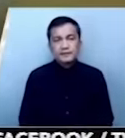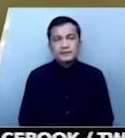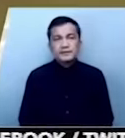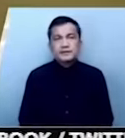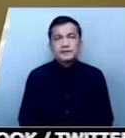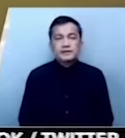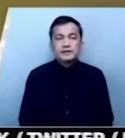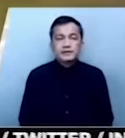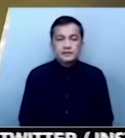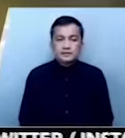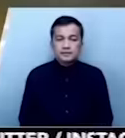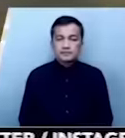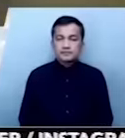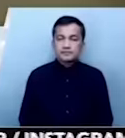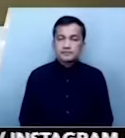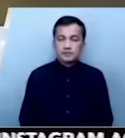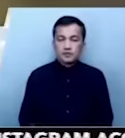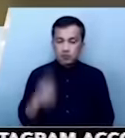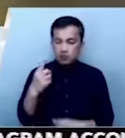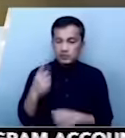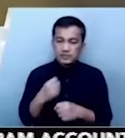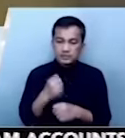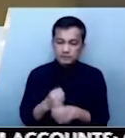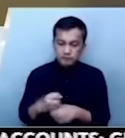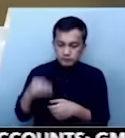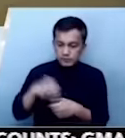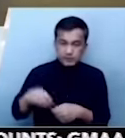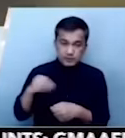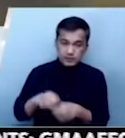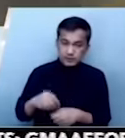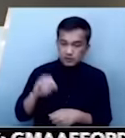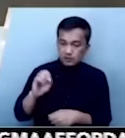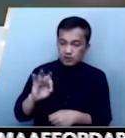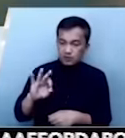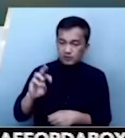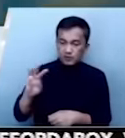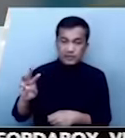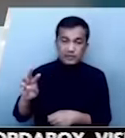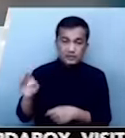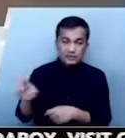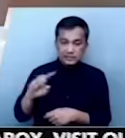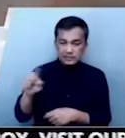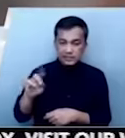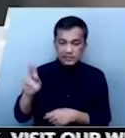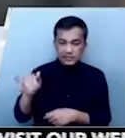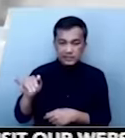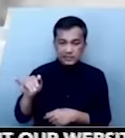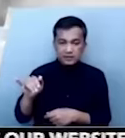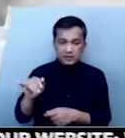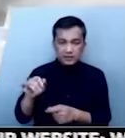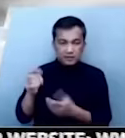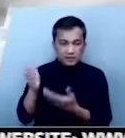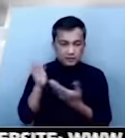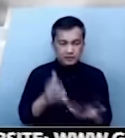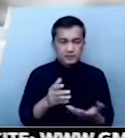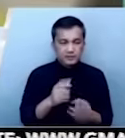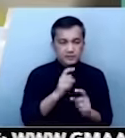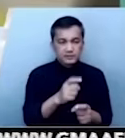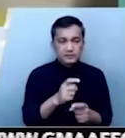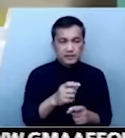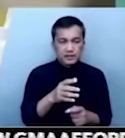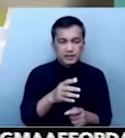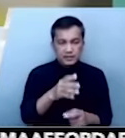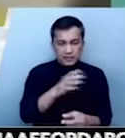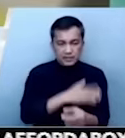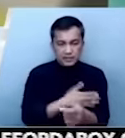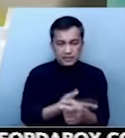Halos buong taon daw pinag-ipunan ng OFW na si Zaldi Pahati ang mga pasalubong sa mga anak at magulang. Apat na balikbayan box